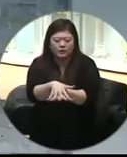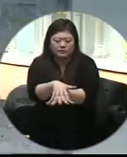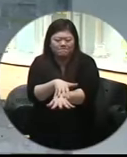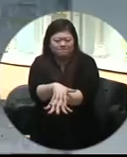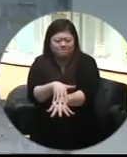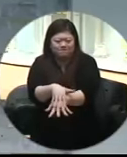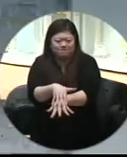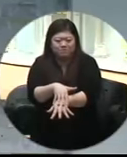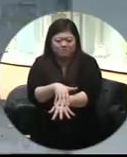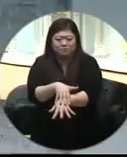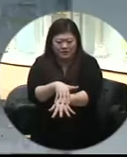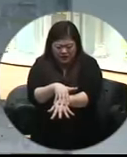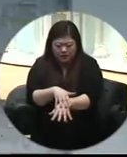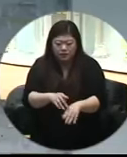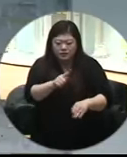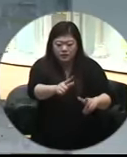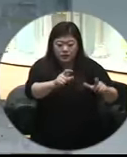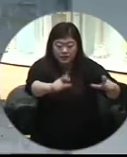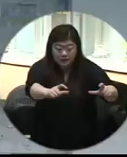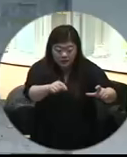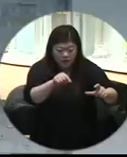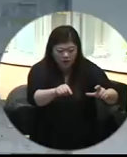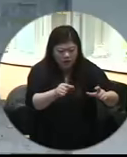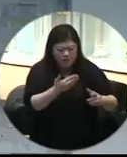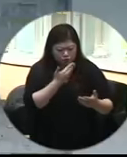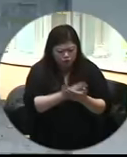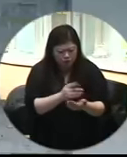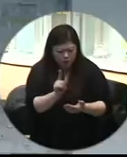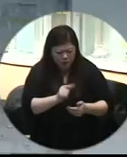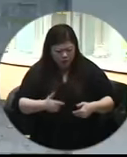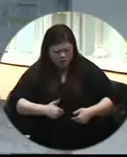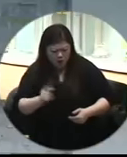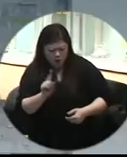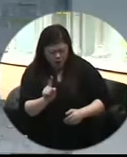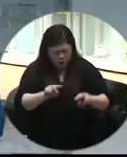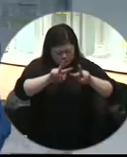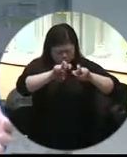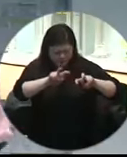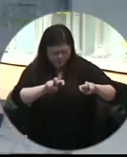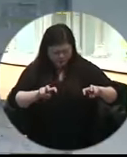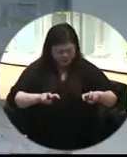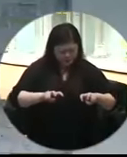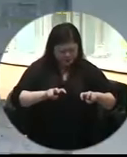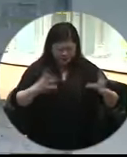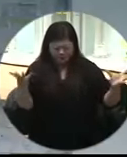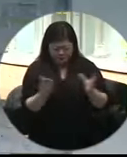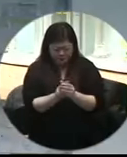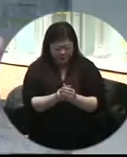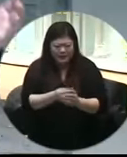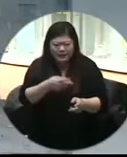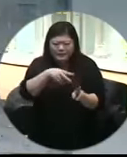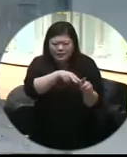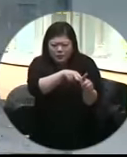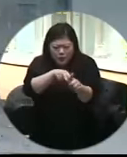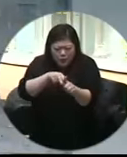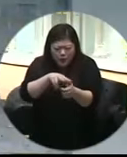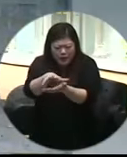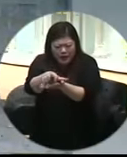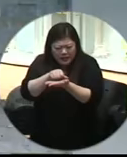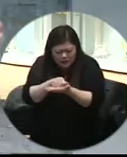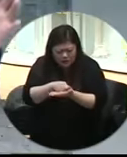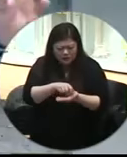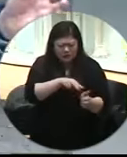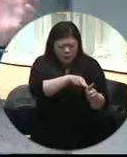뭐요? 지역 분석을 하고 디데이를 정해서 그다음에 집중 전도 캠프를 해서 지교회 설립을 해야 되는